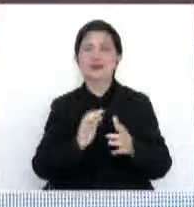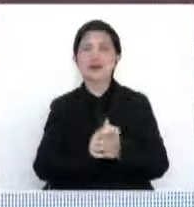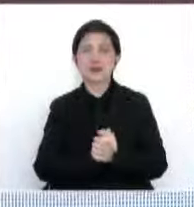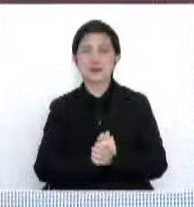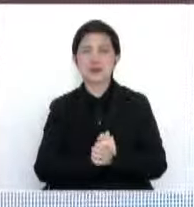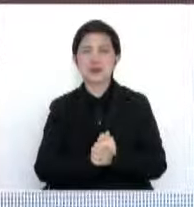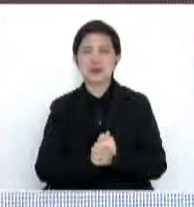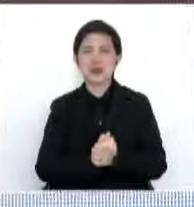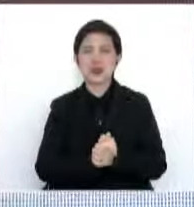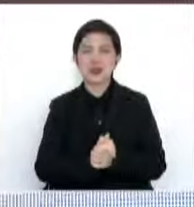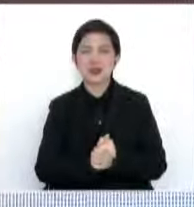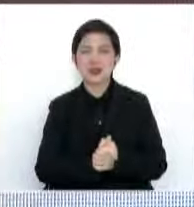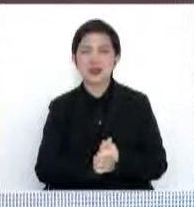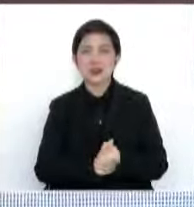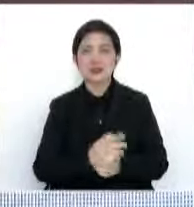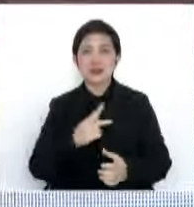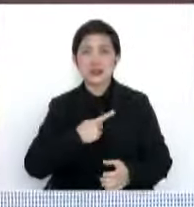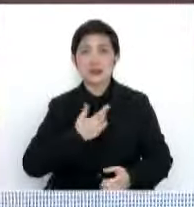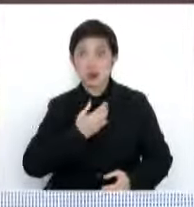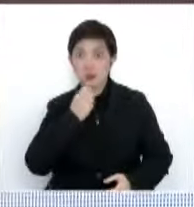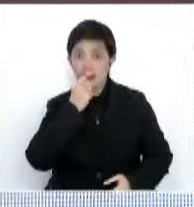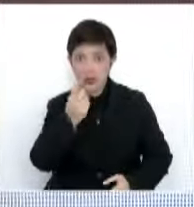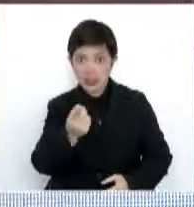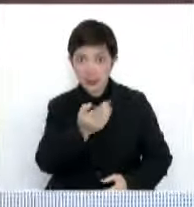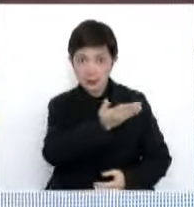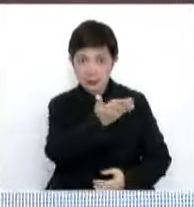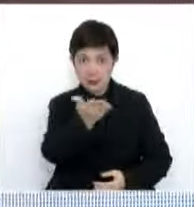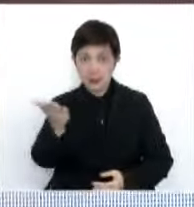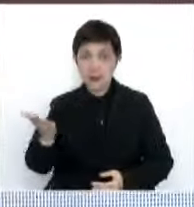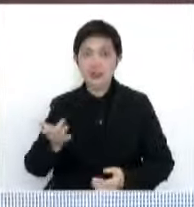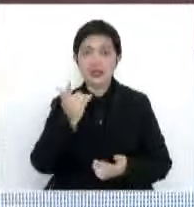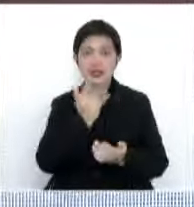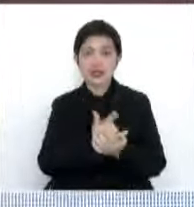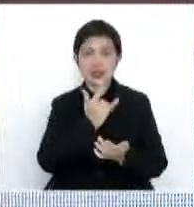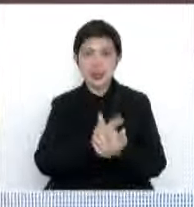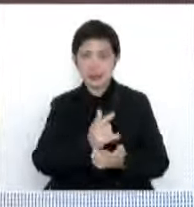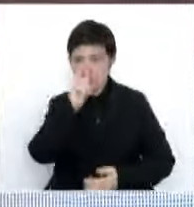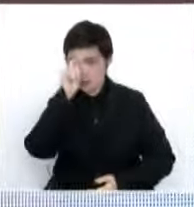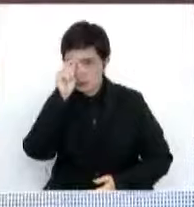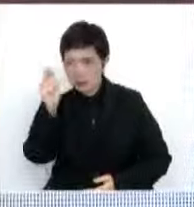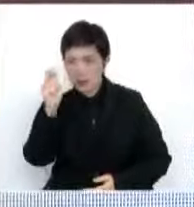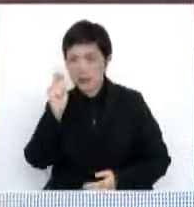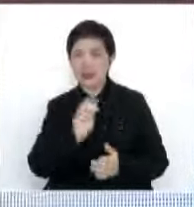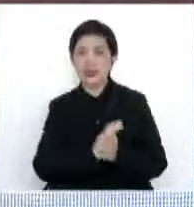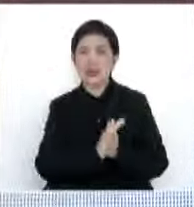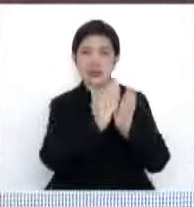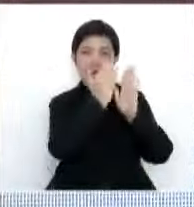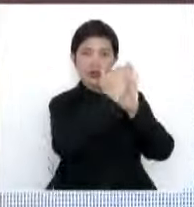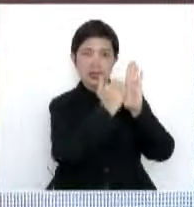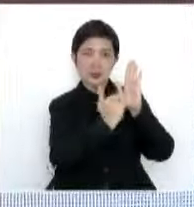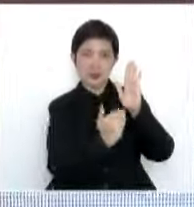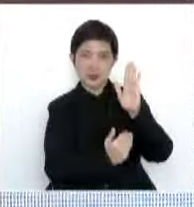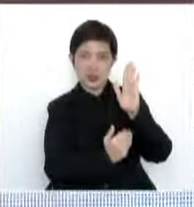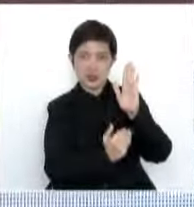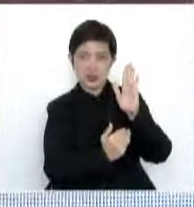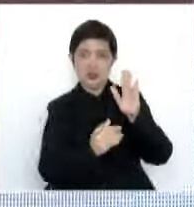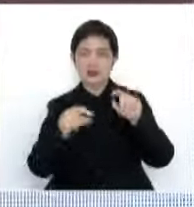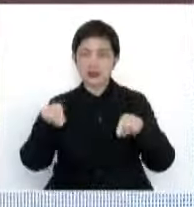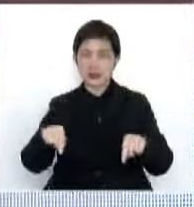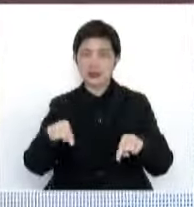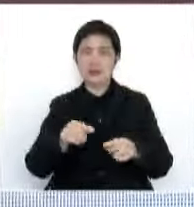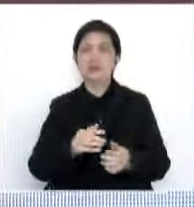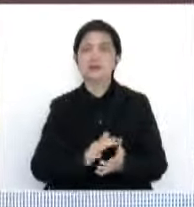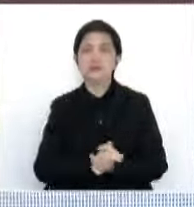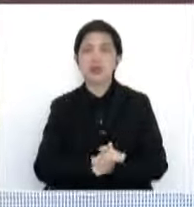sebelumnya dan kami mengingatkan kepada seluruh hadirin untuk tetap mematuhi tata tertib hadirin dan pemirsa pada segmen sebelumnya